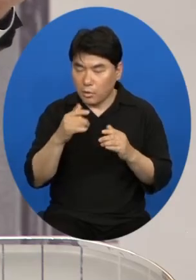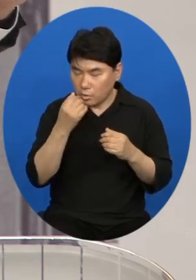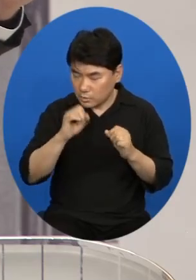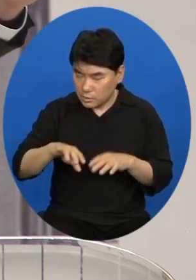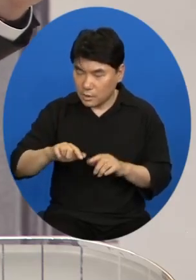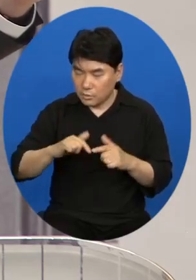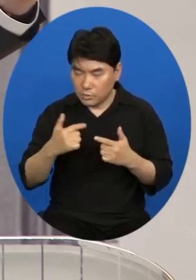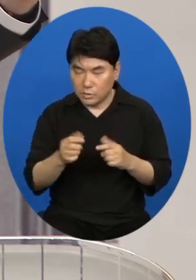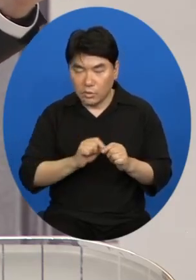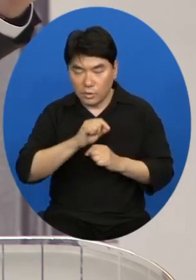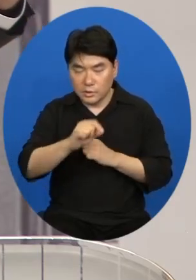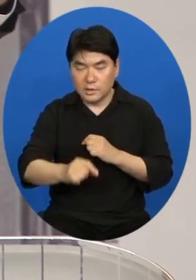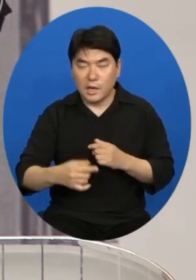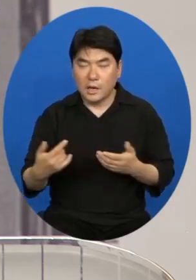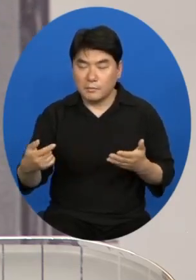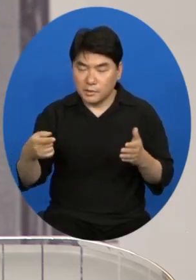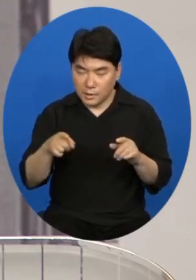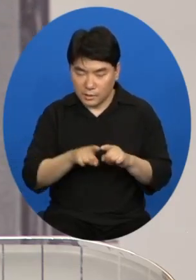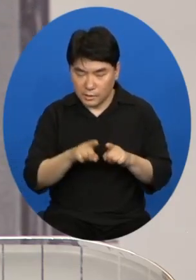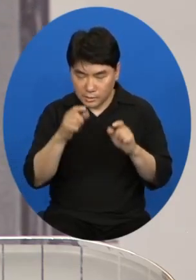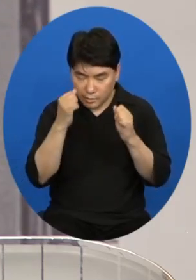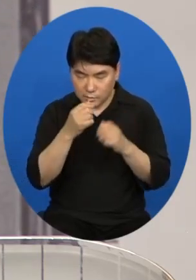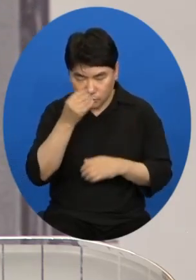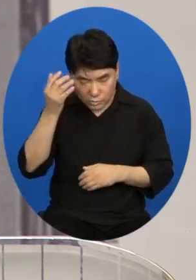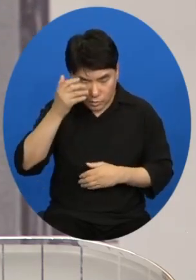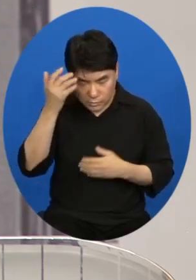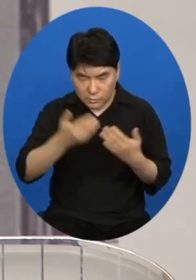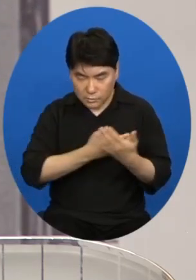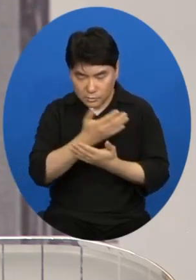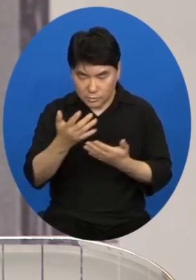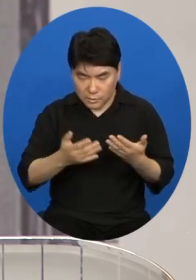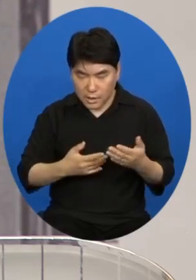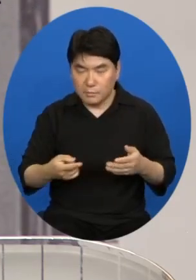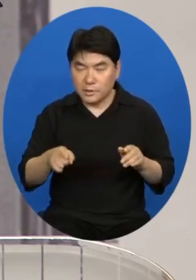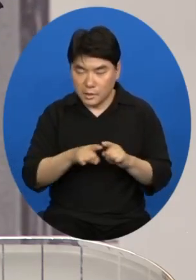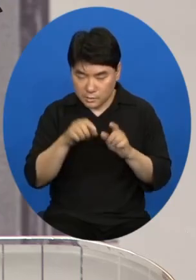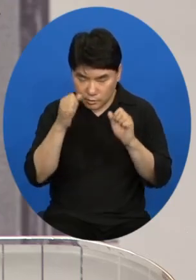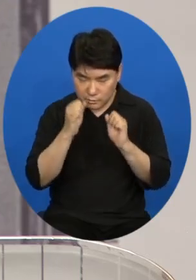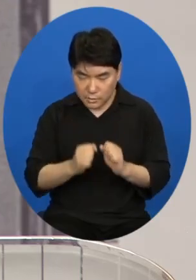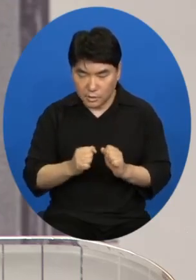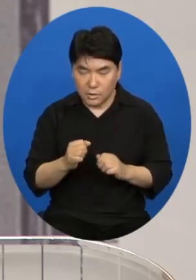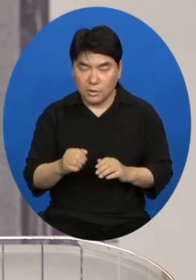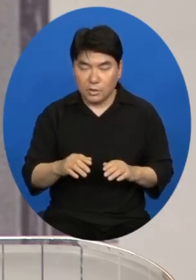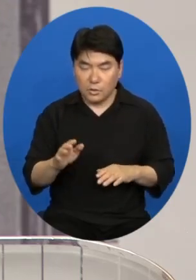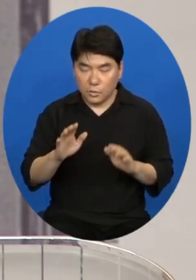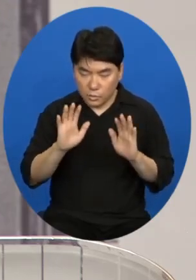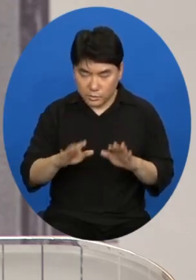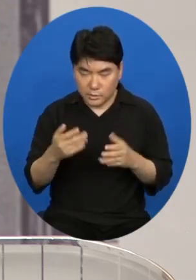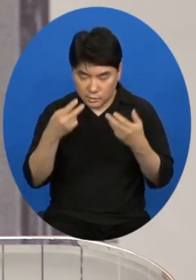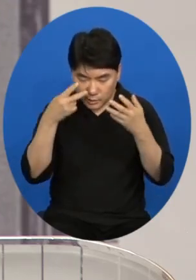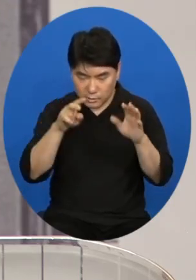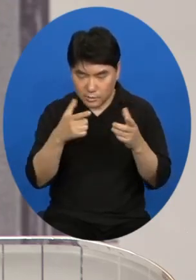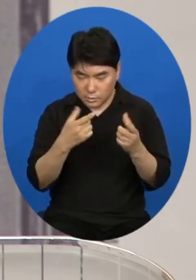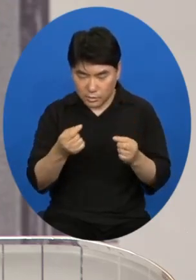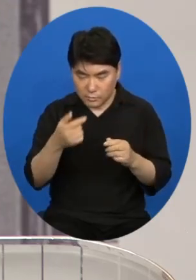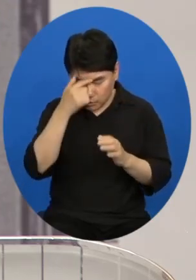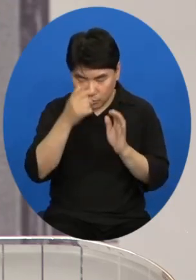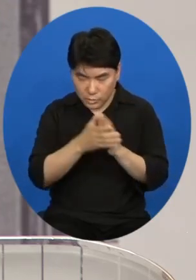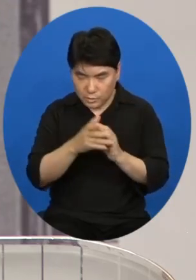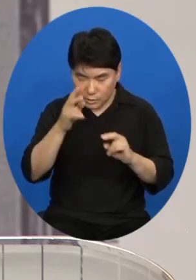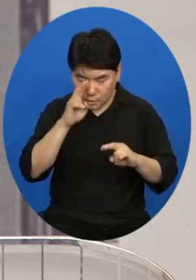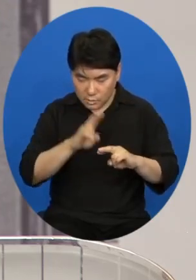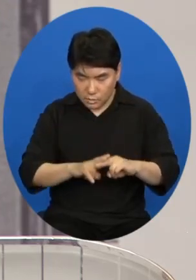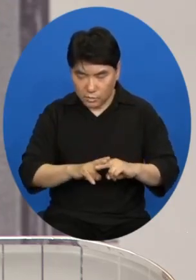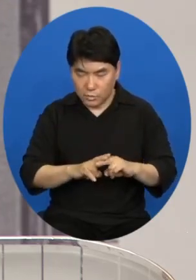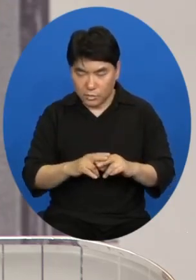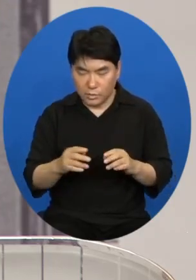함께 하겠다고 하신 성령님의 감화감동 내주하심이 오늘 다니엘처럼 또한 기도의 자리로